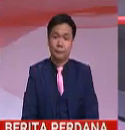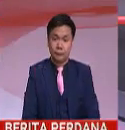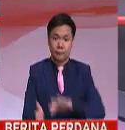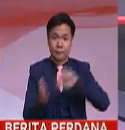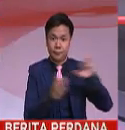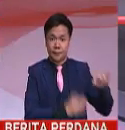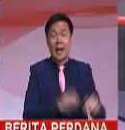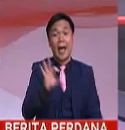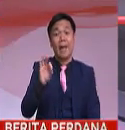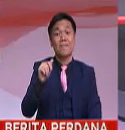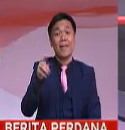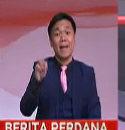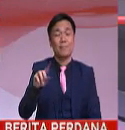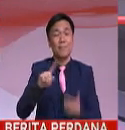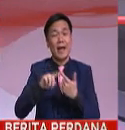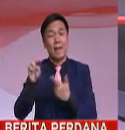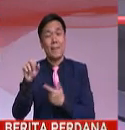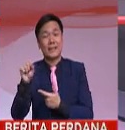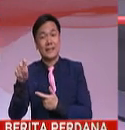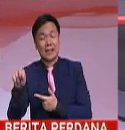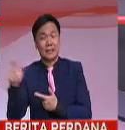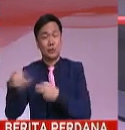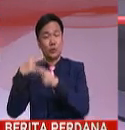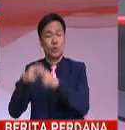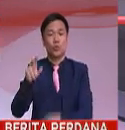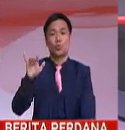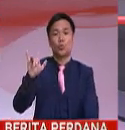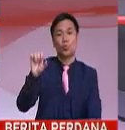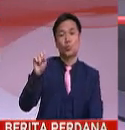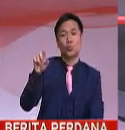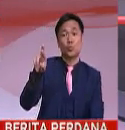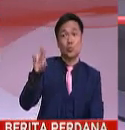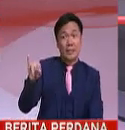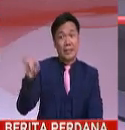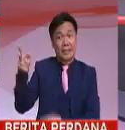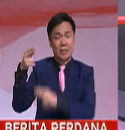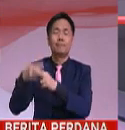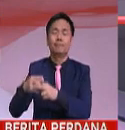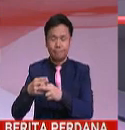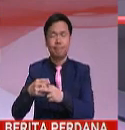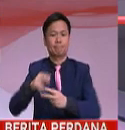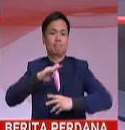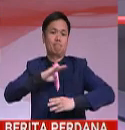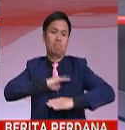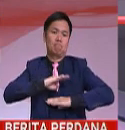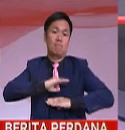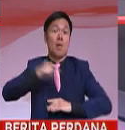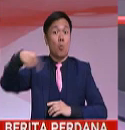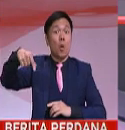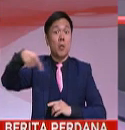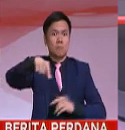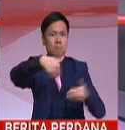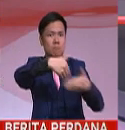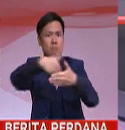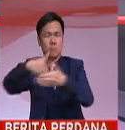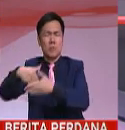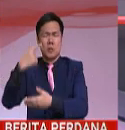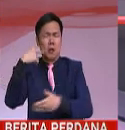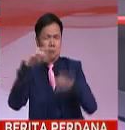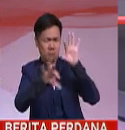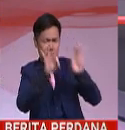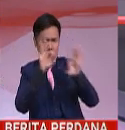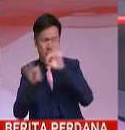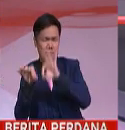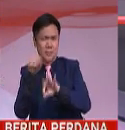Skuad projek FAM MSN Yusri Chitlah mengakui berpuas hati dengan kualiti pemain yang mengikuti sesi pemilihan zon tengah